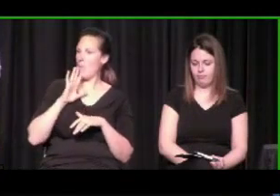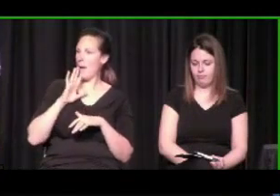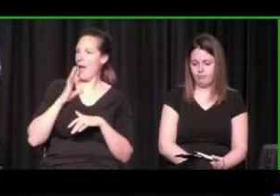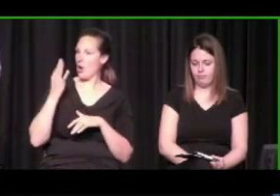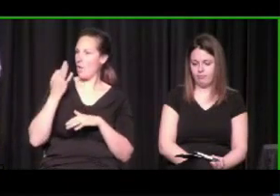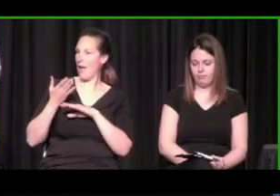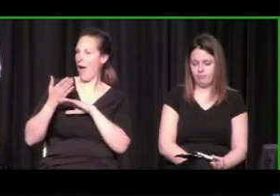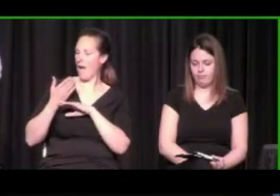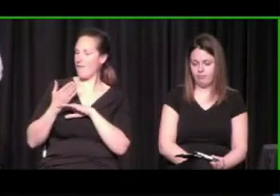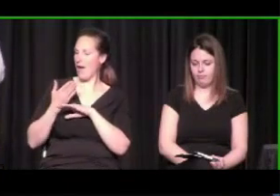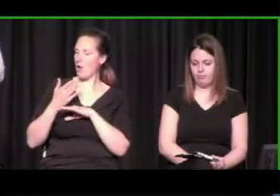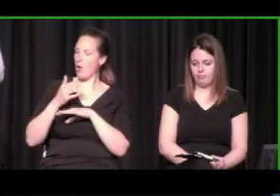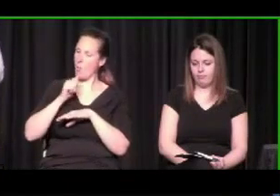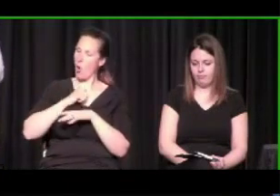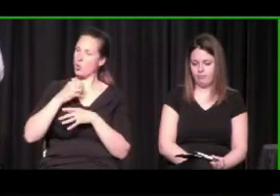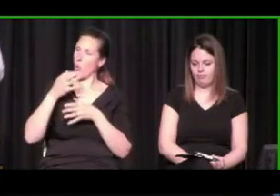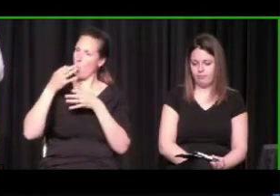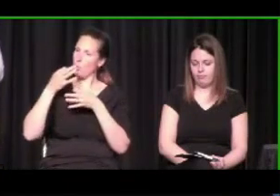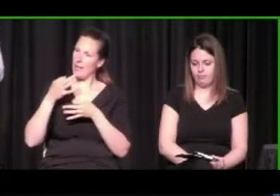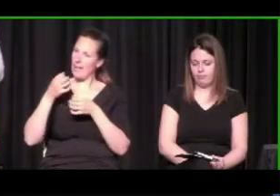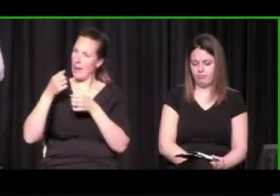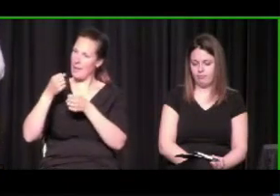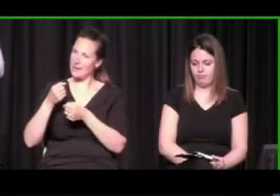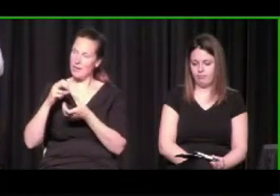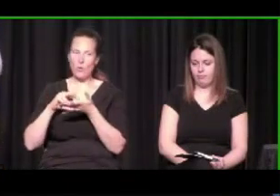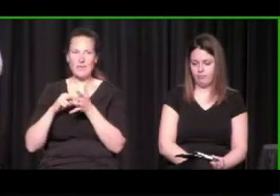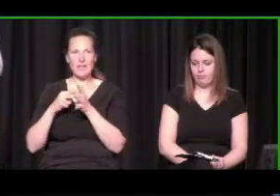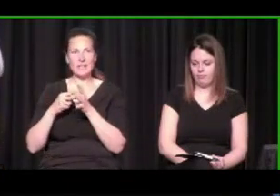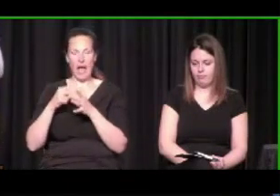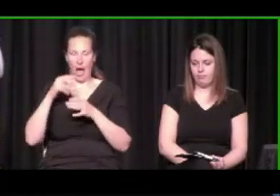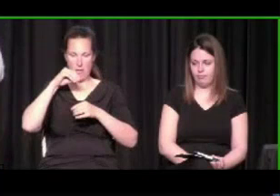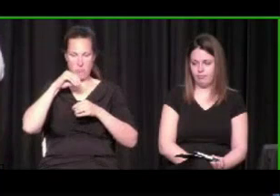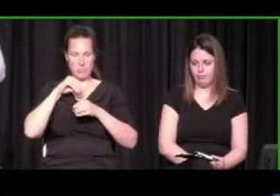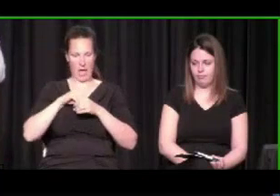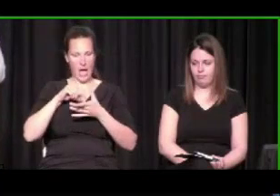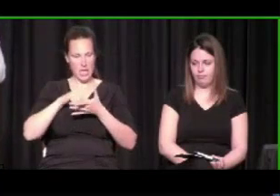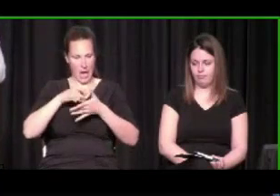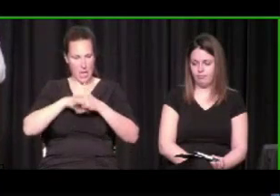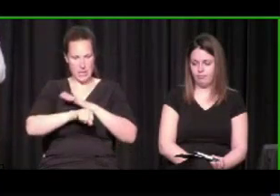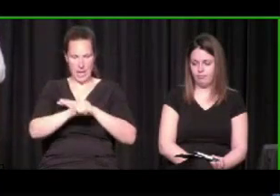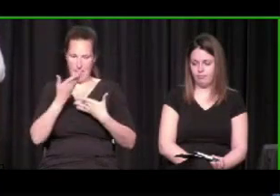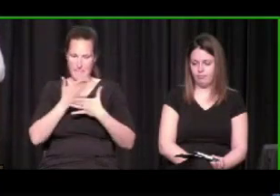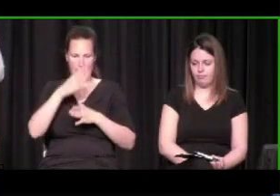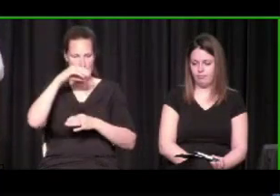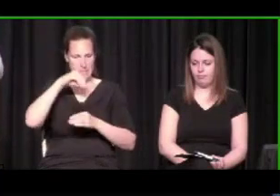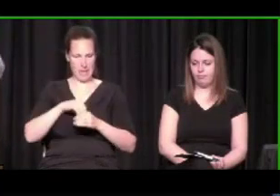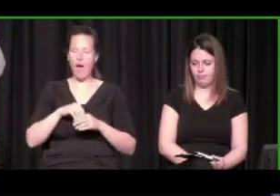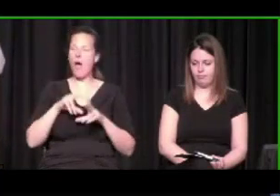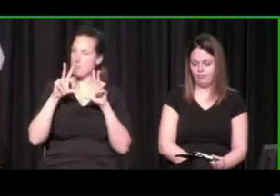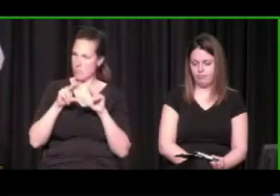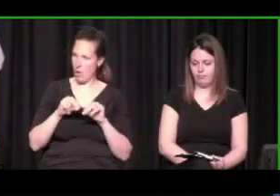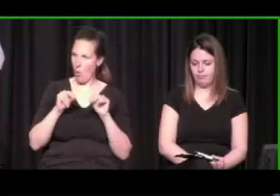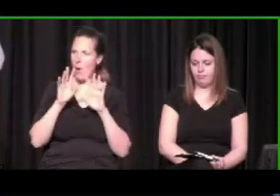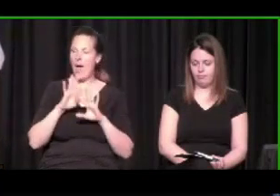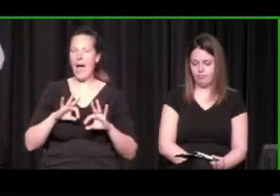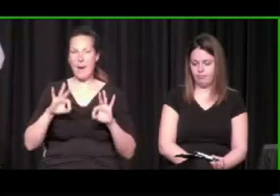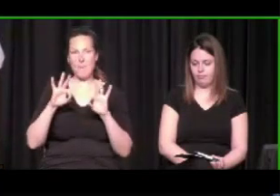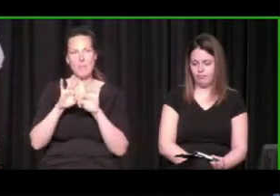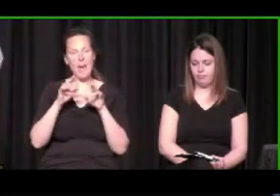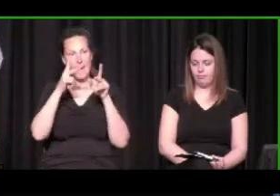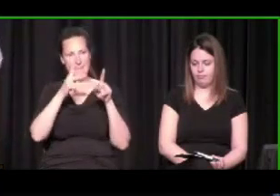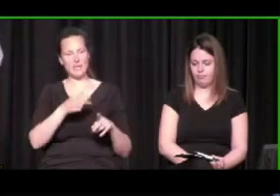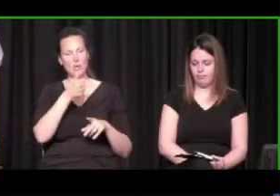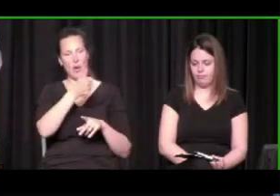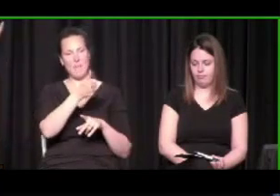avant, l'autodétermination, ce n'est pas quelque chose qui est simplement inné, ce n'est pas simplement propre à la personne. Il faut avoir à la fois une